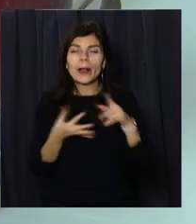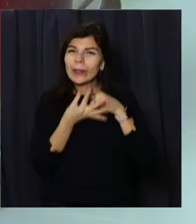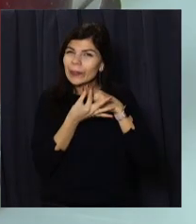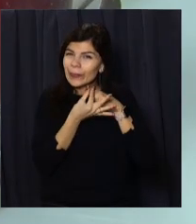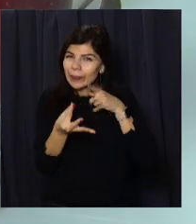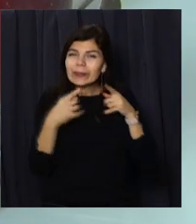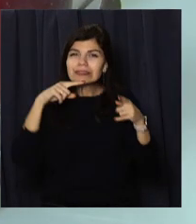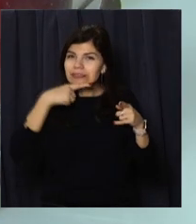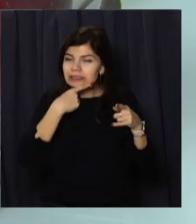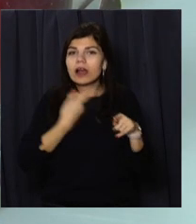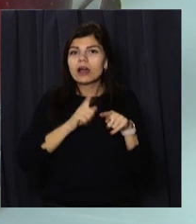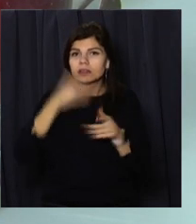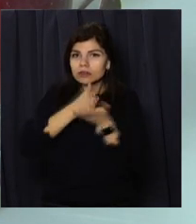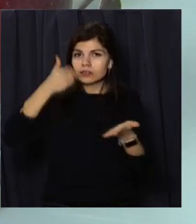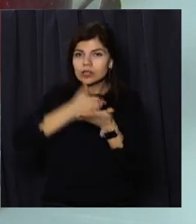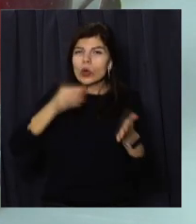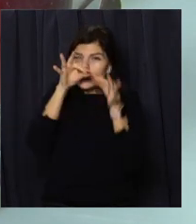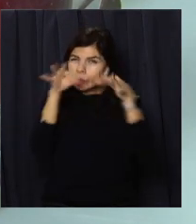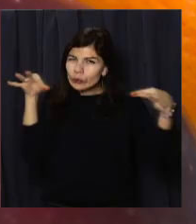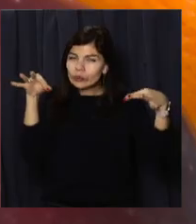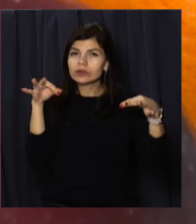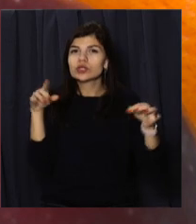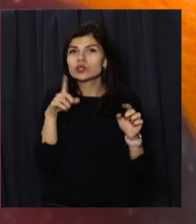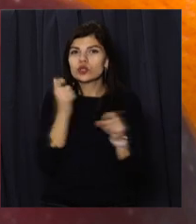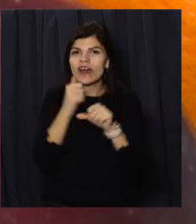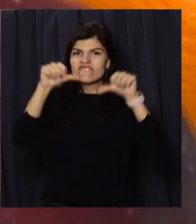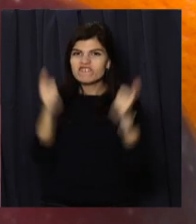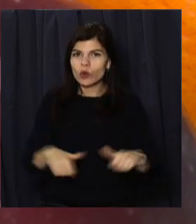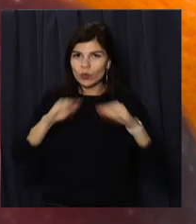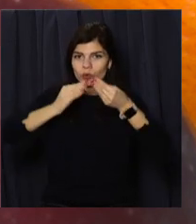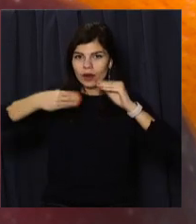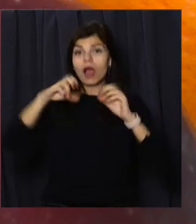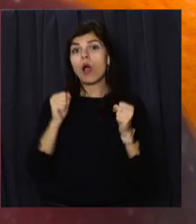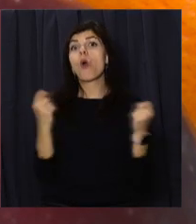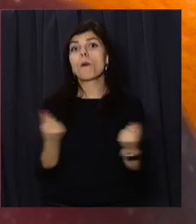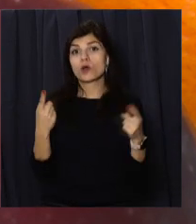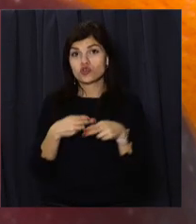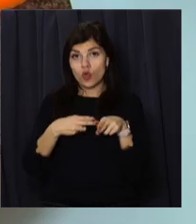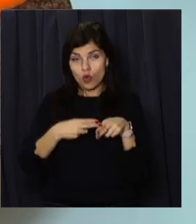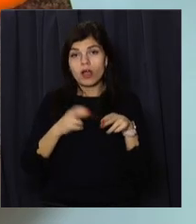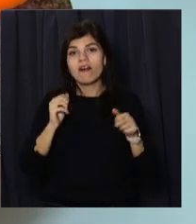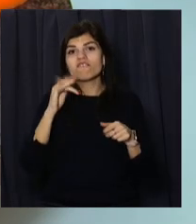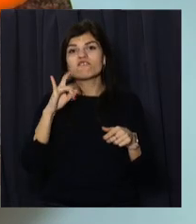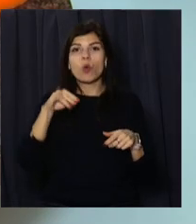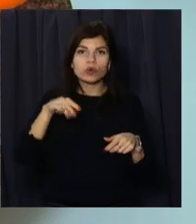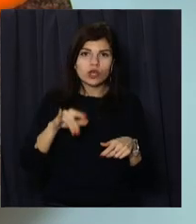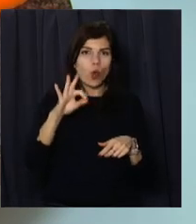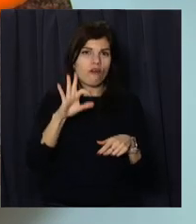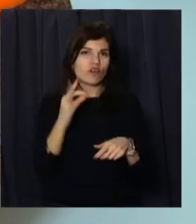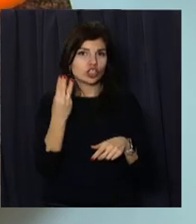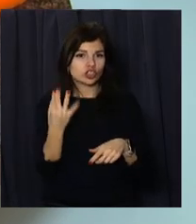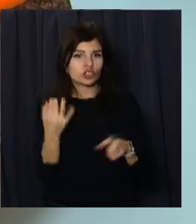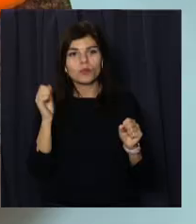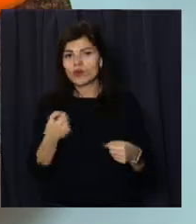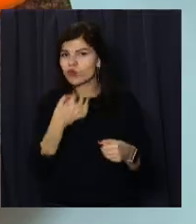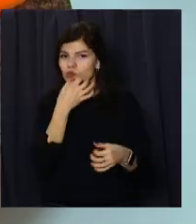овощи. Фрукти можна обрати будь-які. Аби зробити нарізку незвичною, достатньо вивчити декілька елементів карвінгу – мистецтва тонкого різьблення